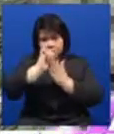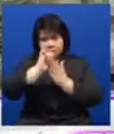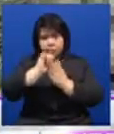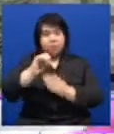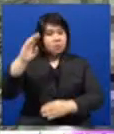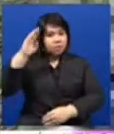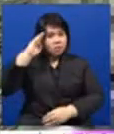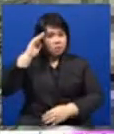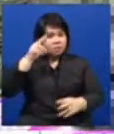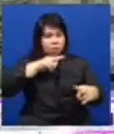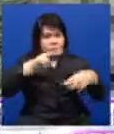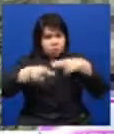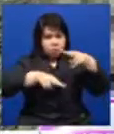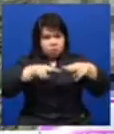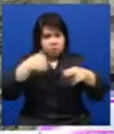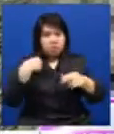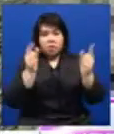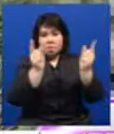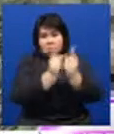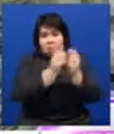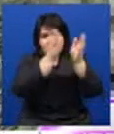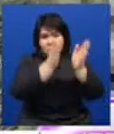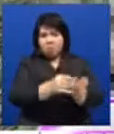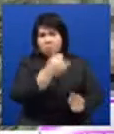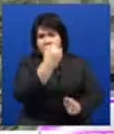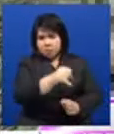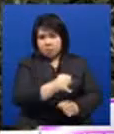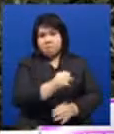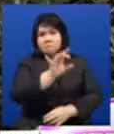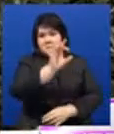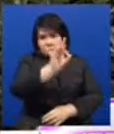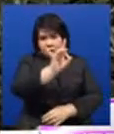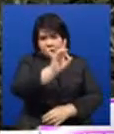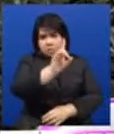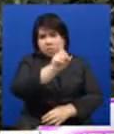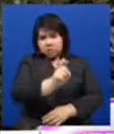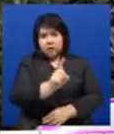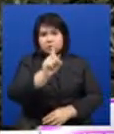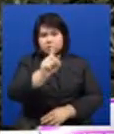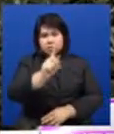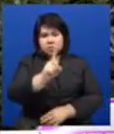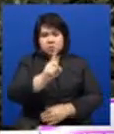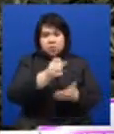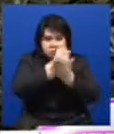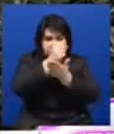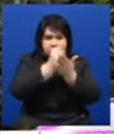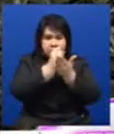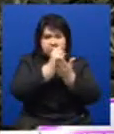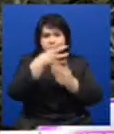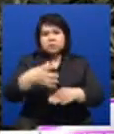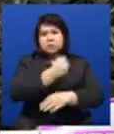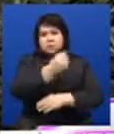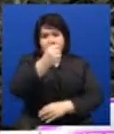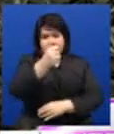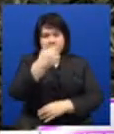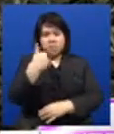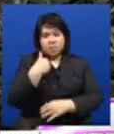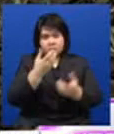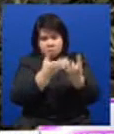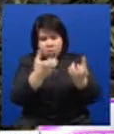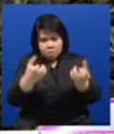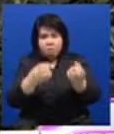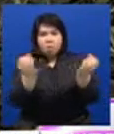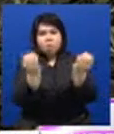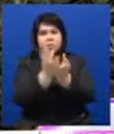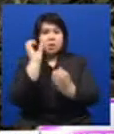ตรวจสอบพื้นที่พบคนร้าย 8คนเสียชีวิต 1คนยึดเฮโรอีนได้จำนวนมากพร้อมกระสอบกระจายตามป่าและลูก